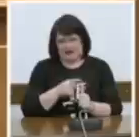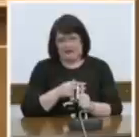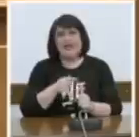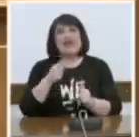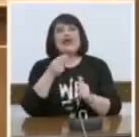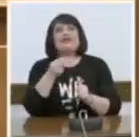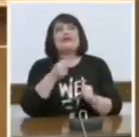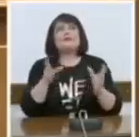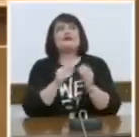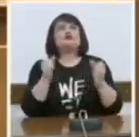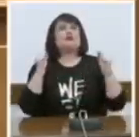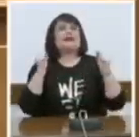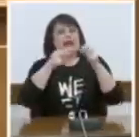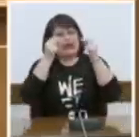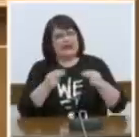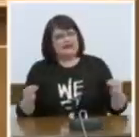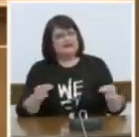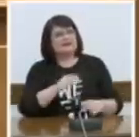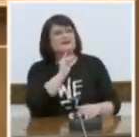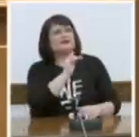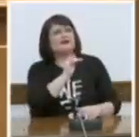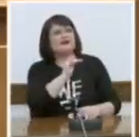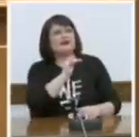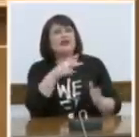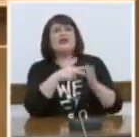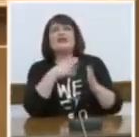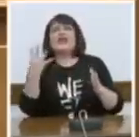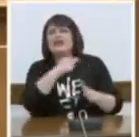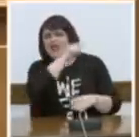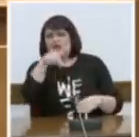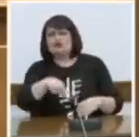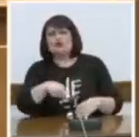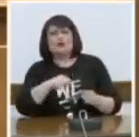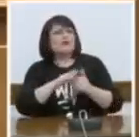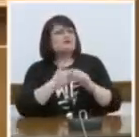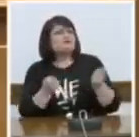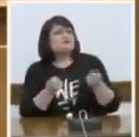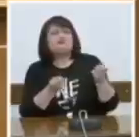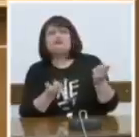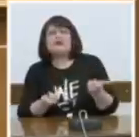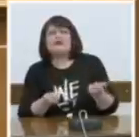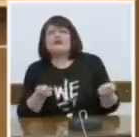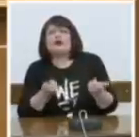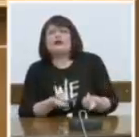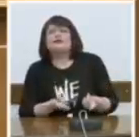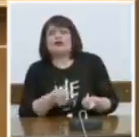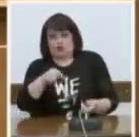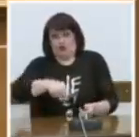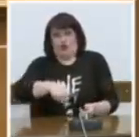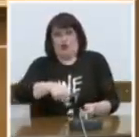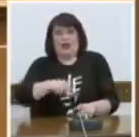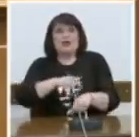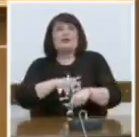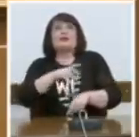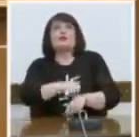Και ρωτάμε πολύ απλά, και γιατί δεν ασχοληθήκαμε με αυτό το 19-23. Γιατί δεν ασχοληθήκατε με αυτό το 19-23. Δεν προλάβατε.